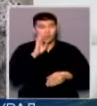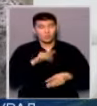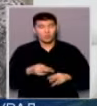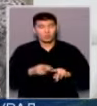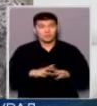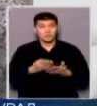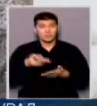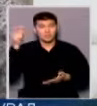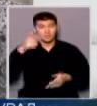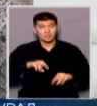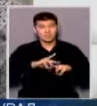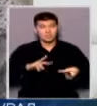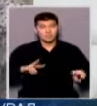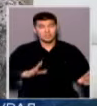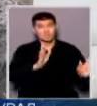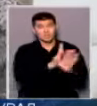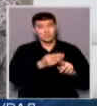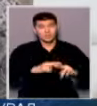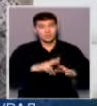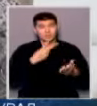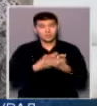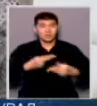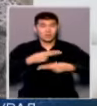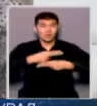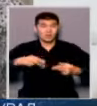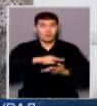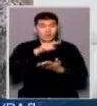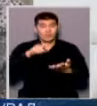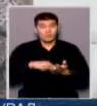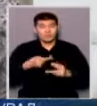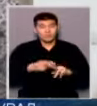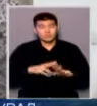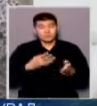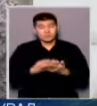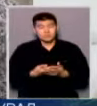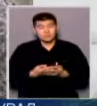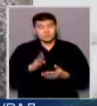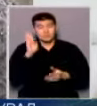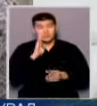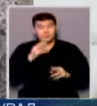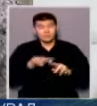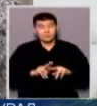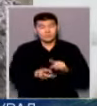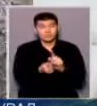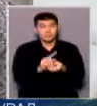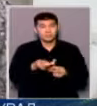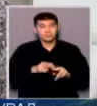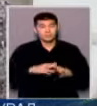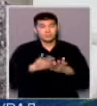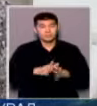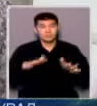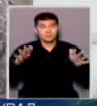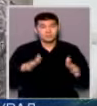когда приезжал министр экологии, поднимался вопрос оборотного водоснабжения,